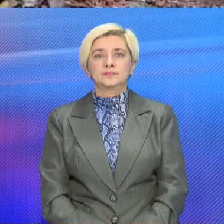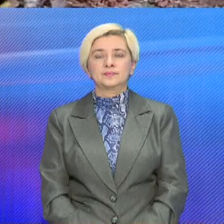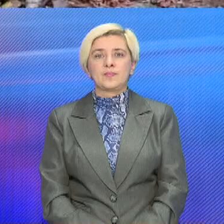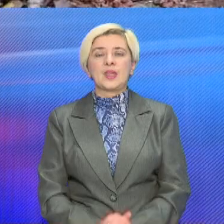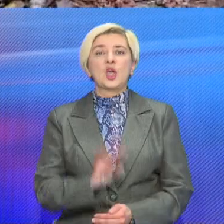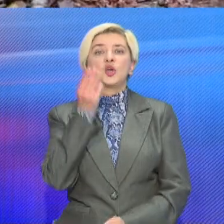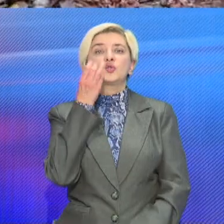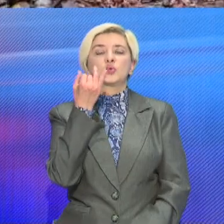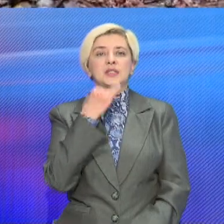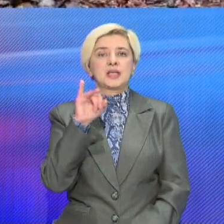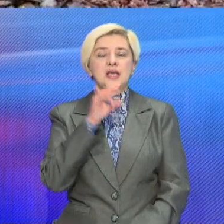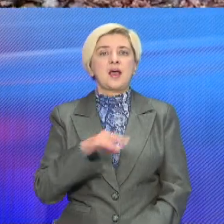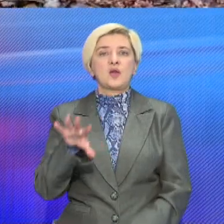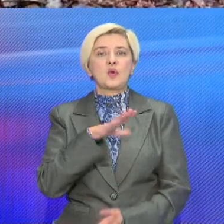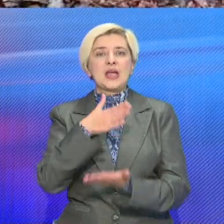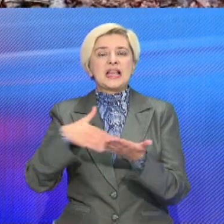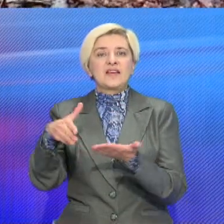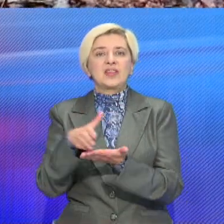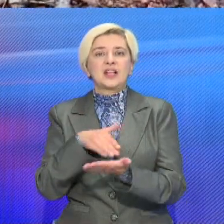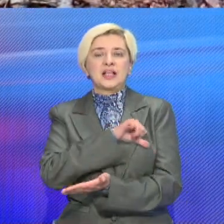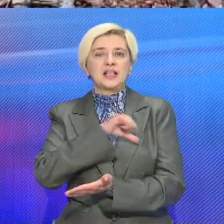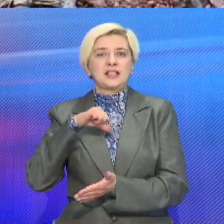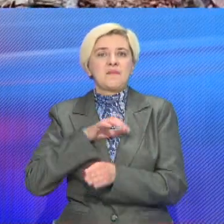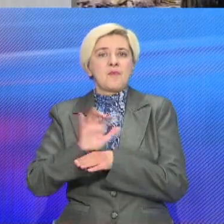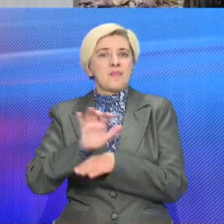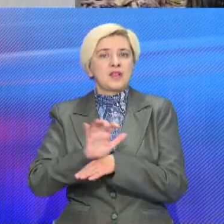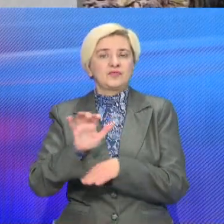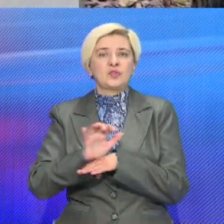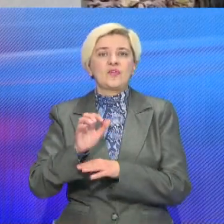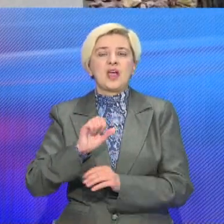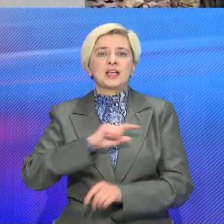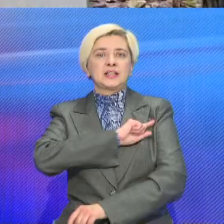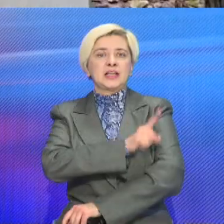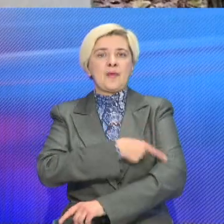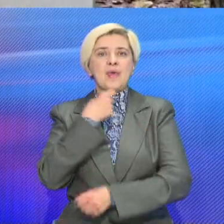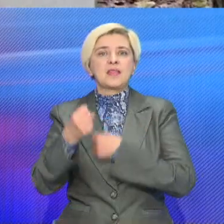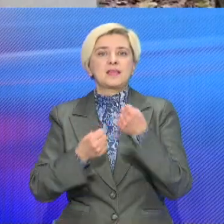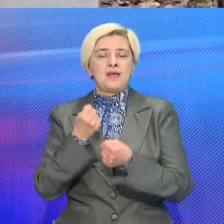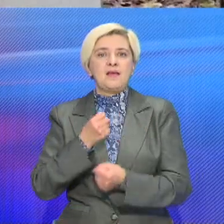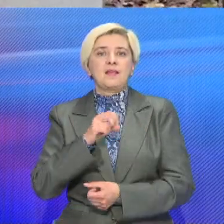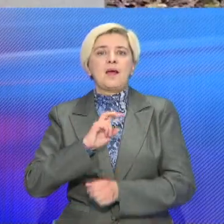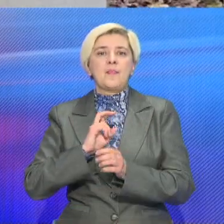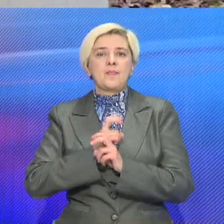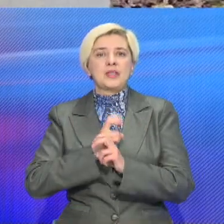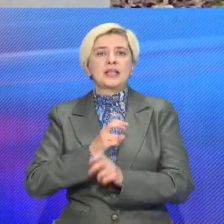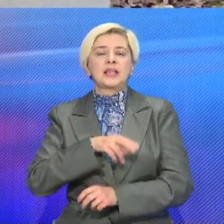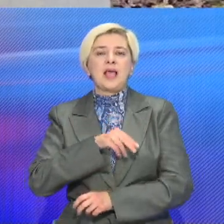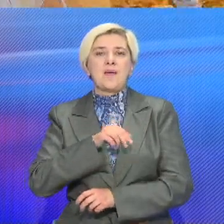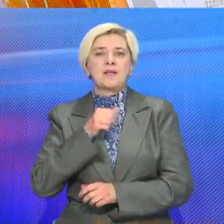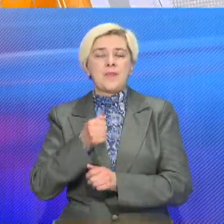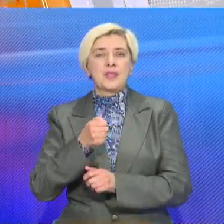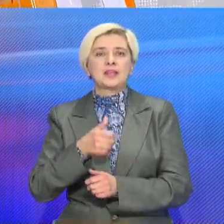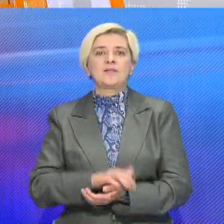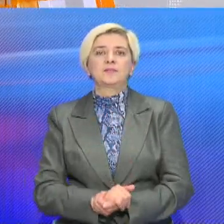У Щучинському районі ліквідували самотужну витворчість моцних напітків. Знищено 60 літрів самогону і 2200 літрів браги.